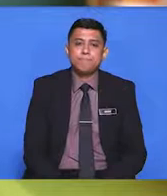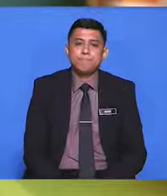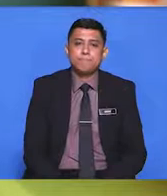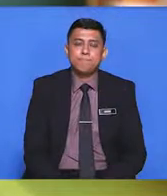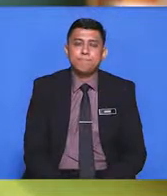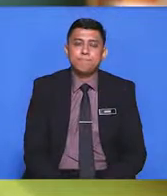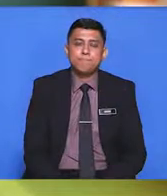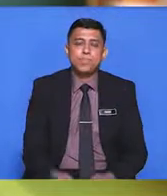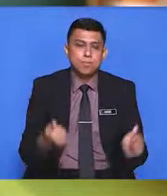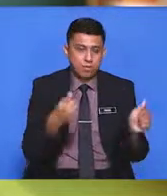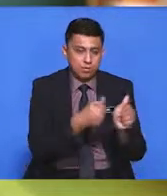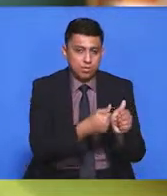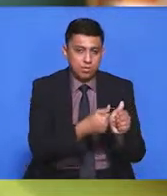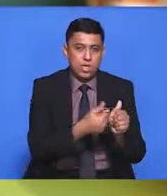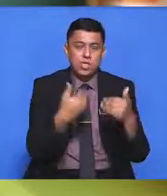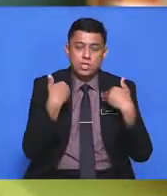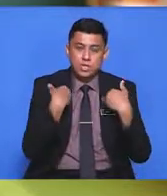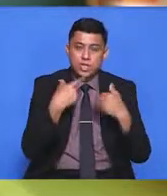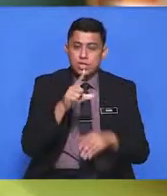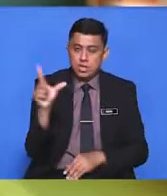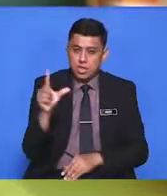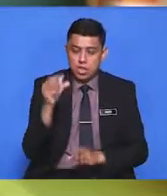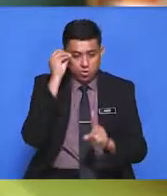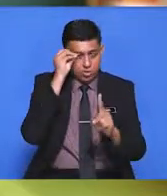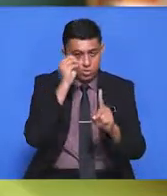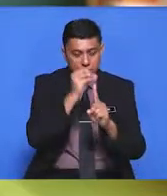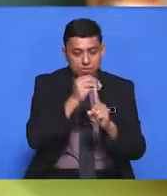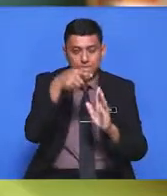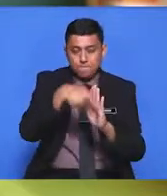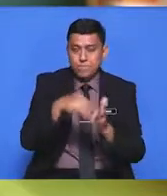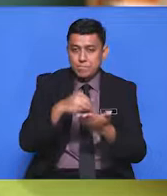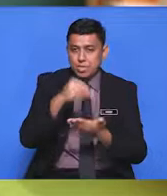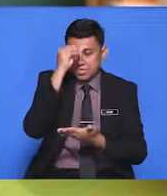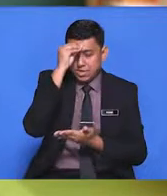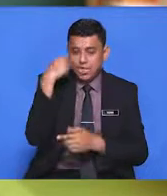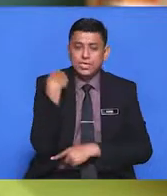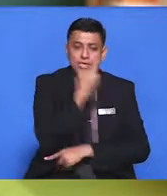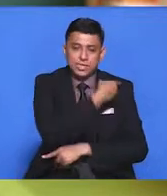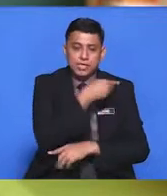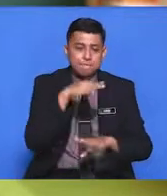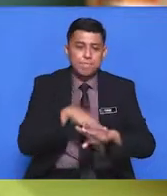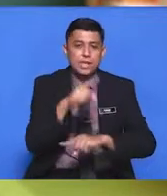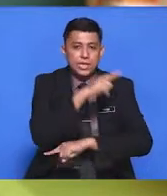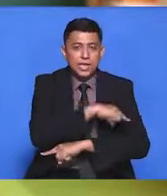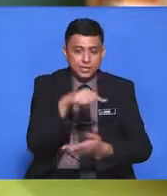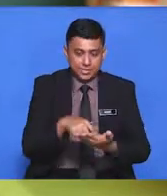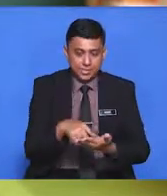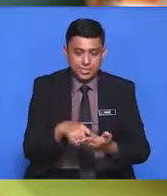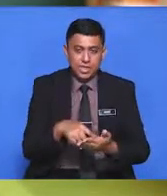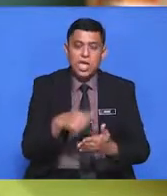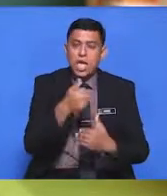Berikut adalah objektif pembelajaran kita pada hari ini. Di akhir aktiviti